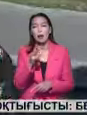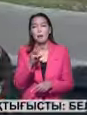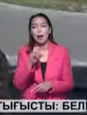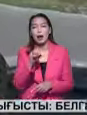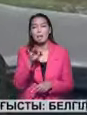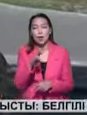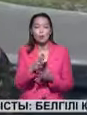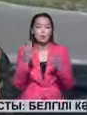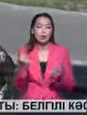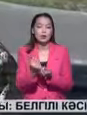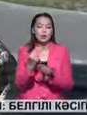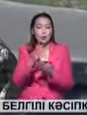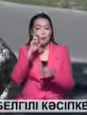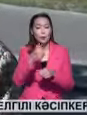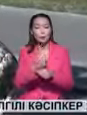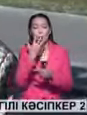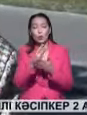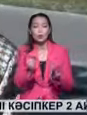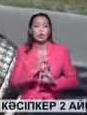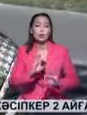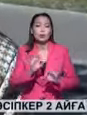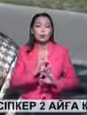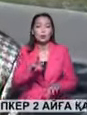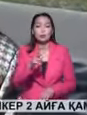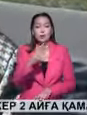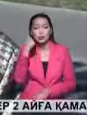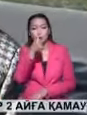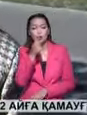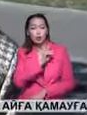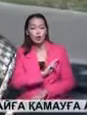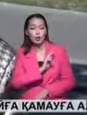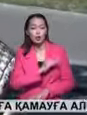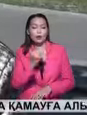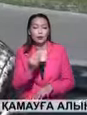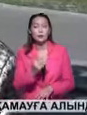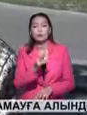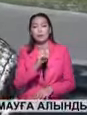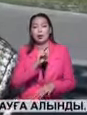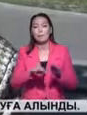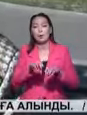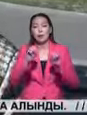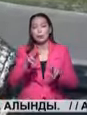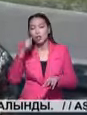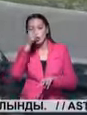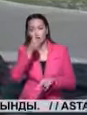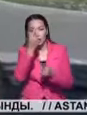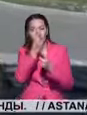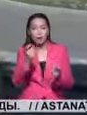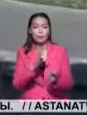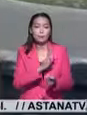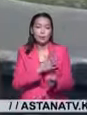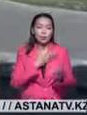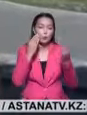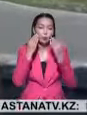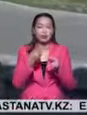ойдамыз. Мемлекет басшысы өзінің жолдауында 2025 жылды жұмысшы мамандықтар жылы деп бекітті. Бұл менің ойымша дұрыс